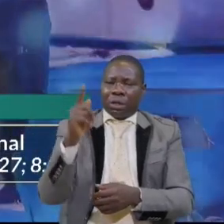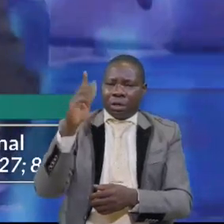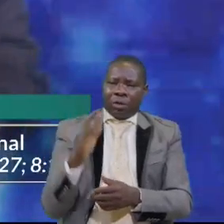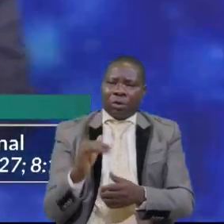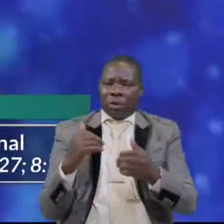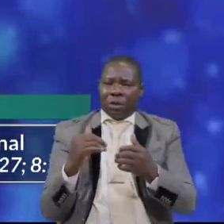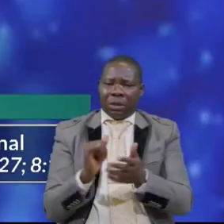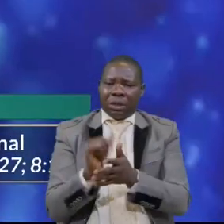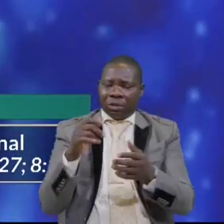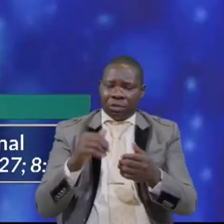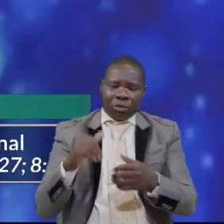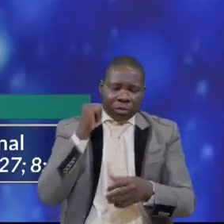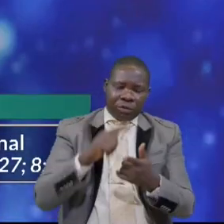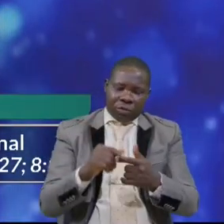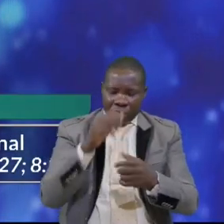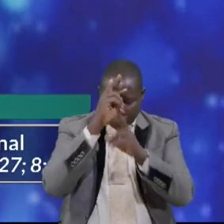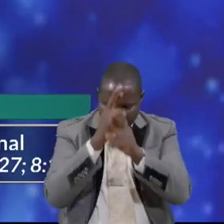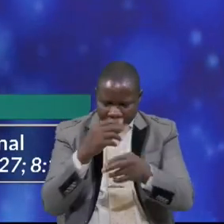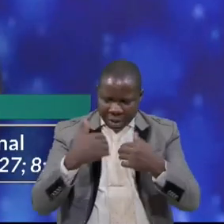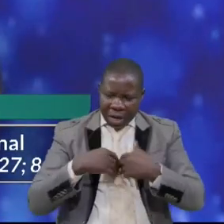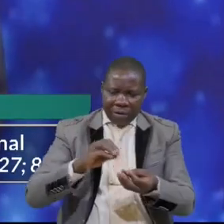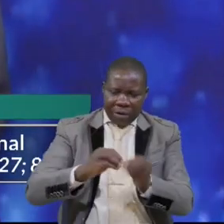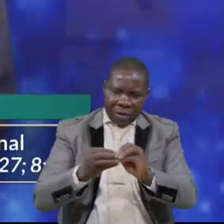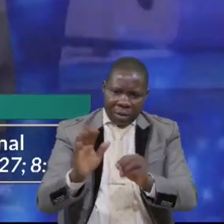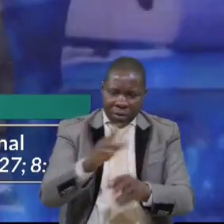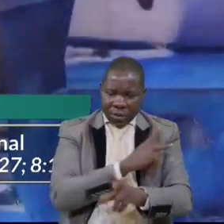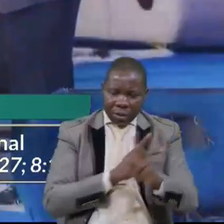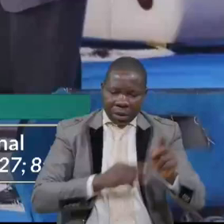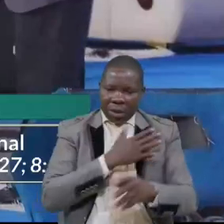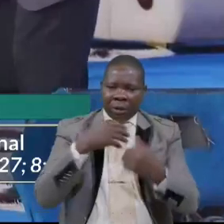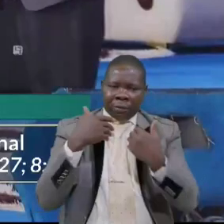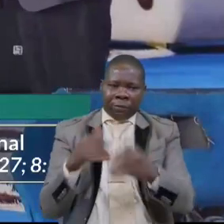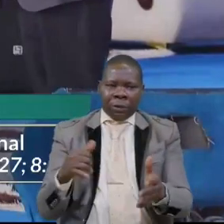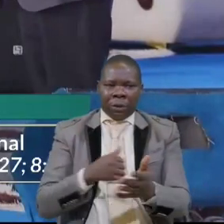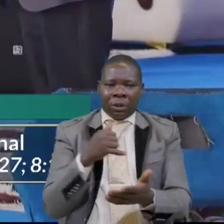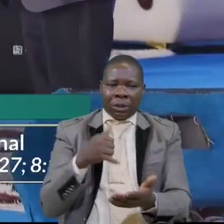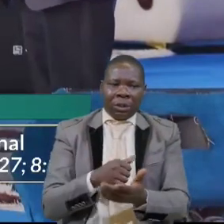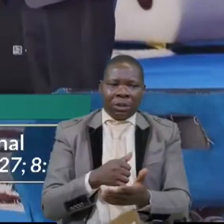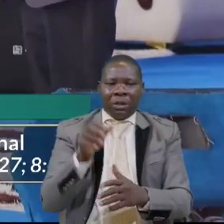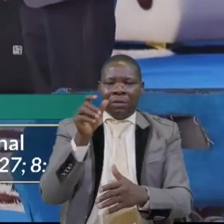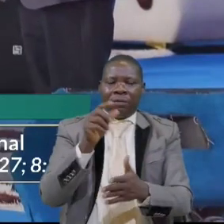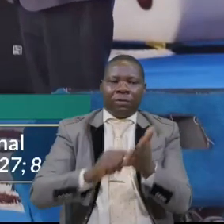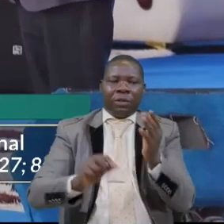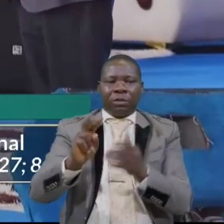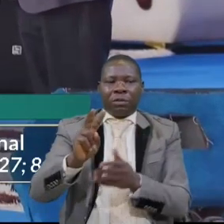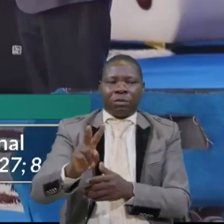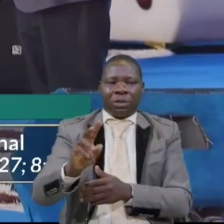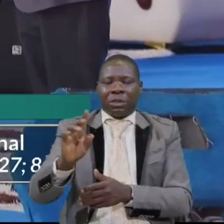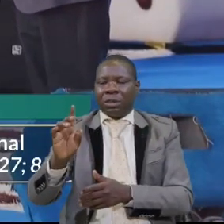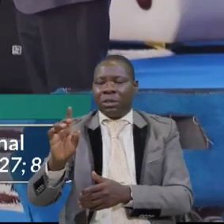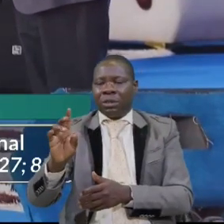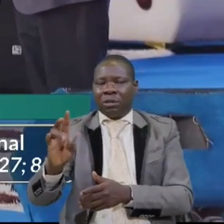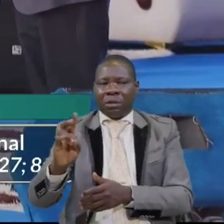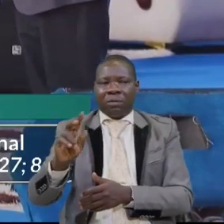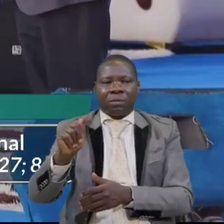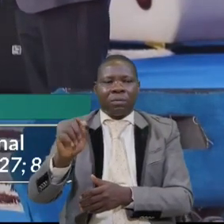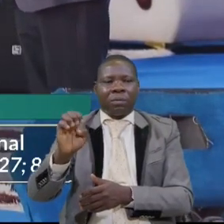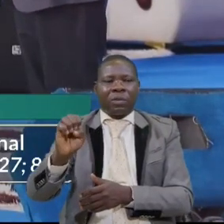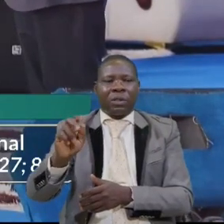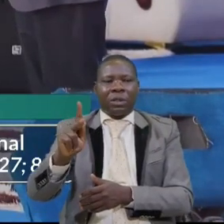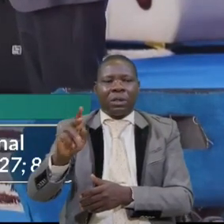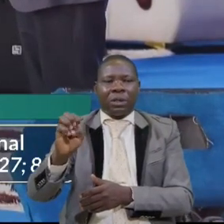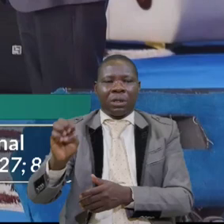a compté ton règne et a mis fin. Verset 27, verset 27, pesé, tu as été pesé,